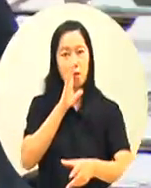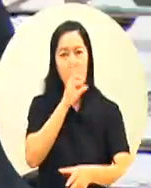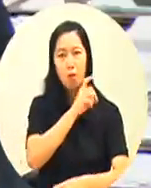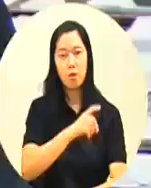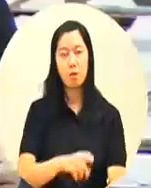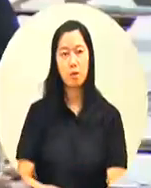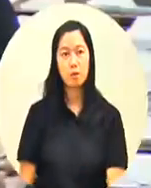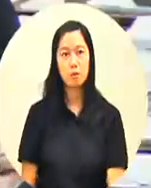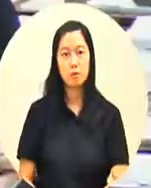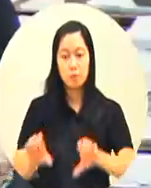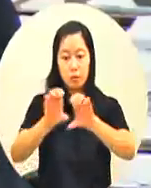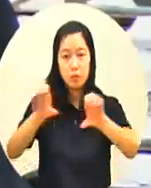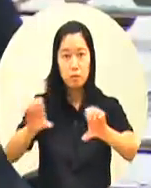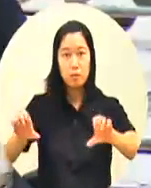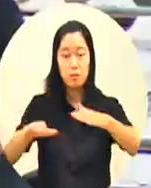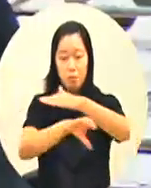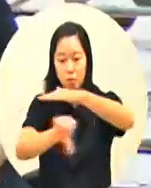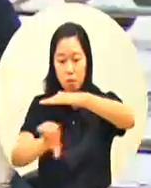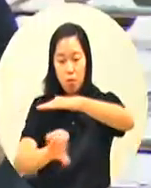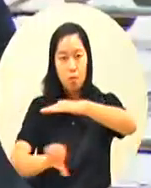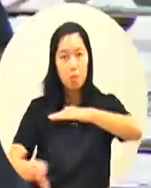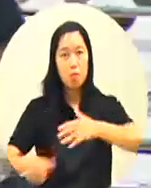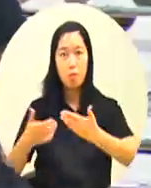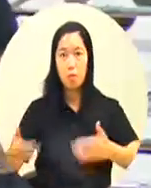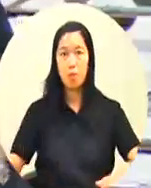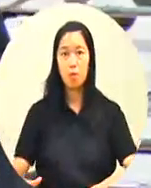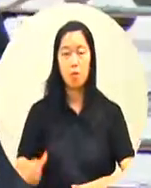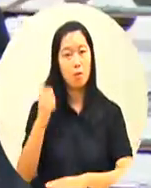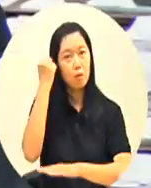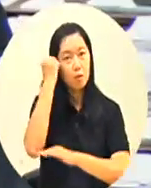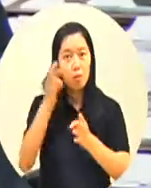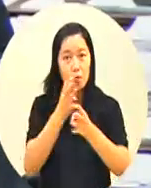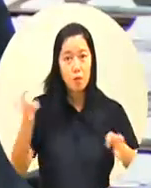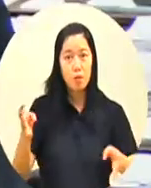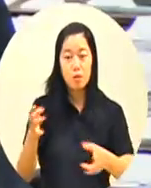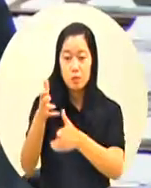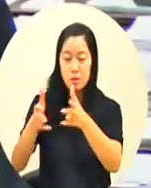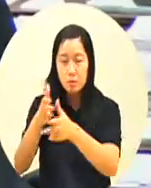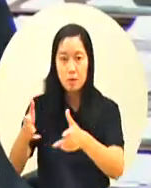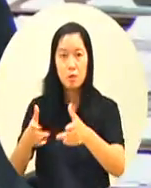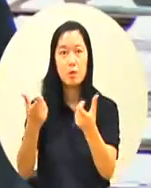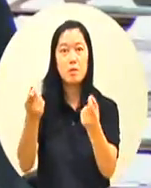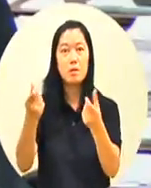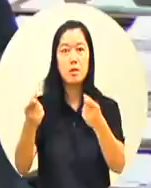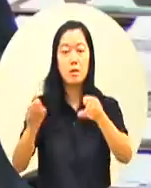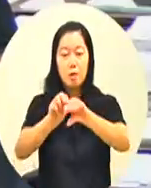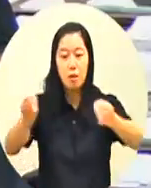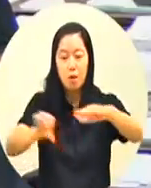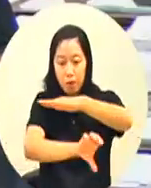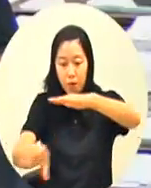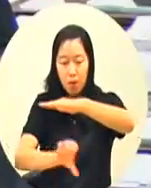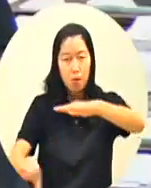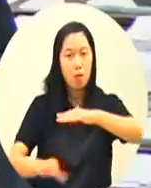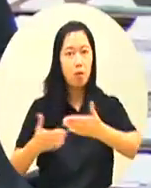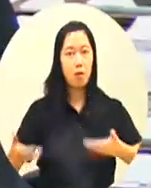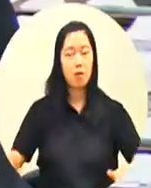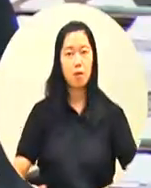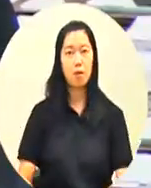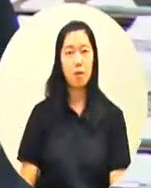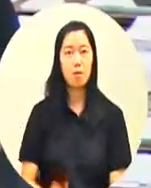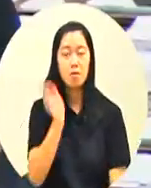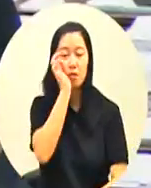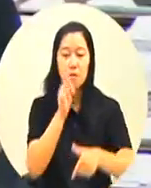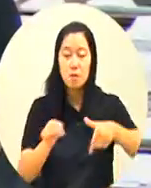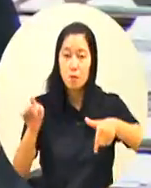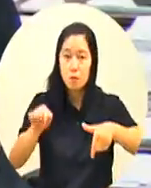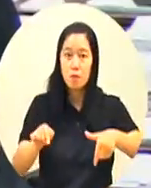有的管线就在我们底下，我们不管住宅区、商业区都在我们底下。那在这种情况之下，当然这个石化管线有几